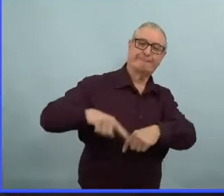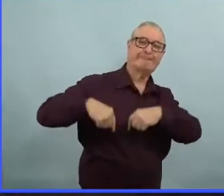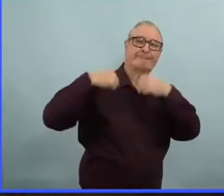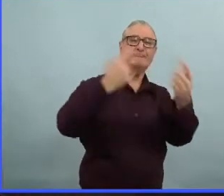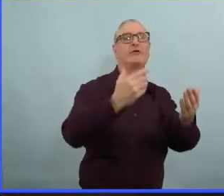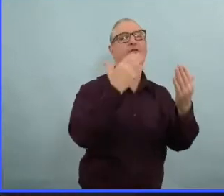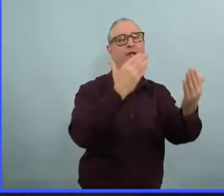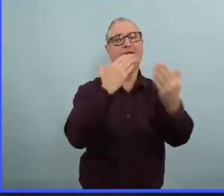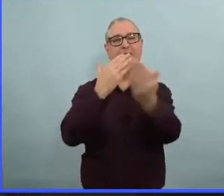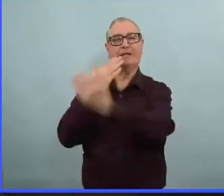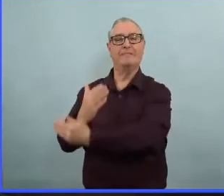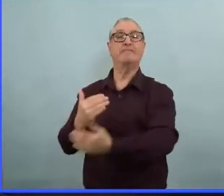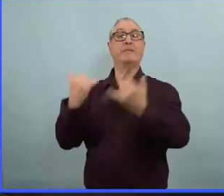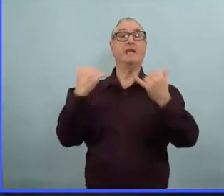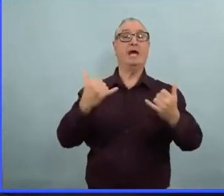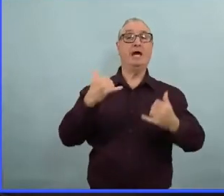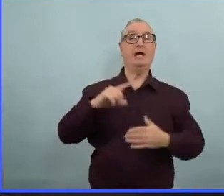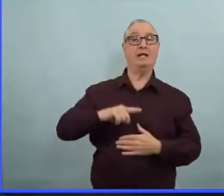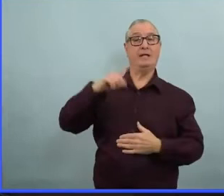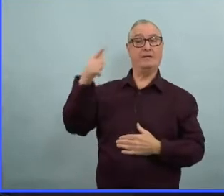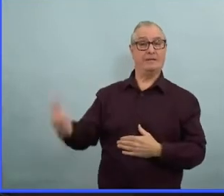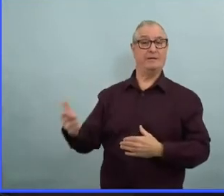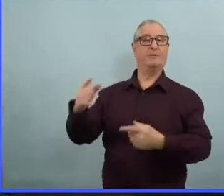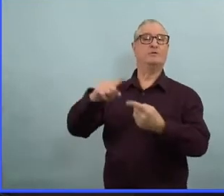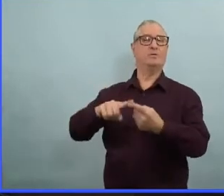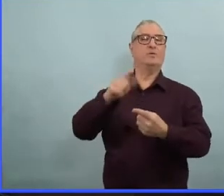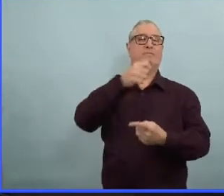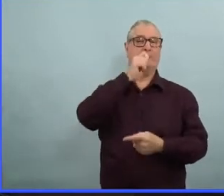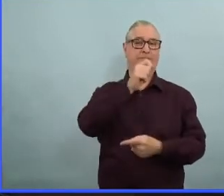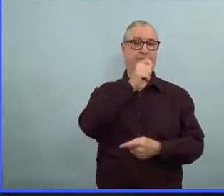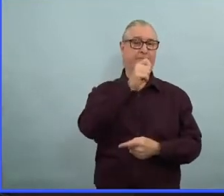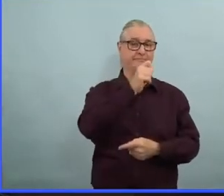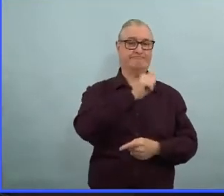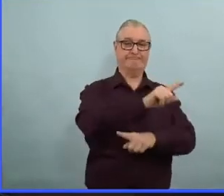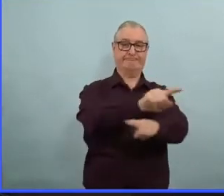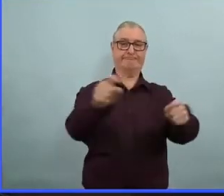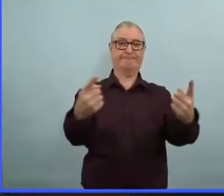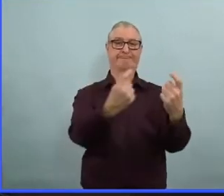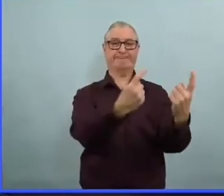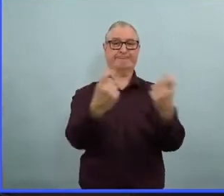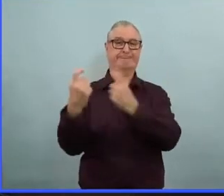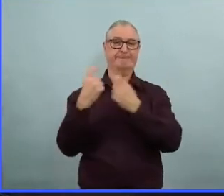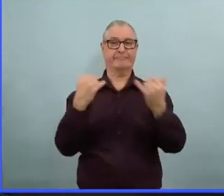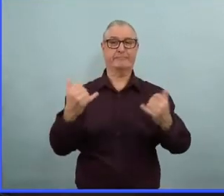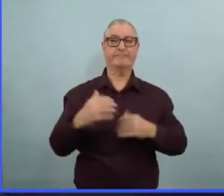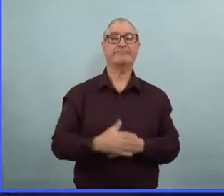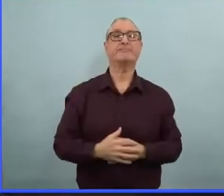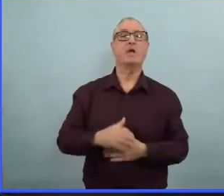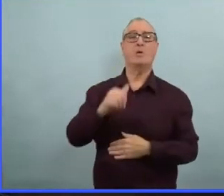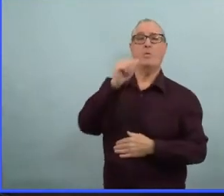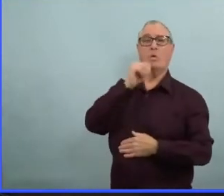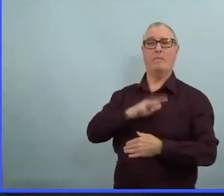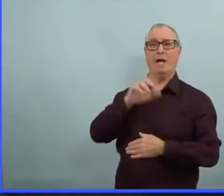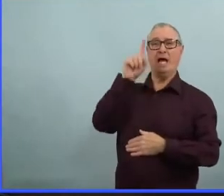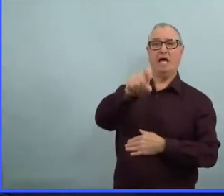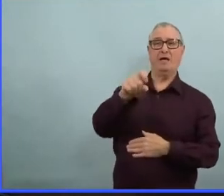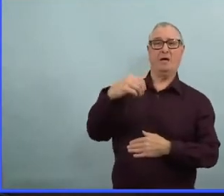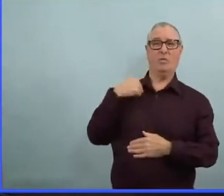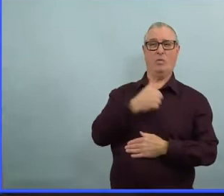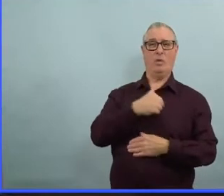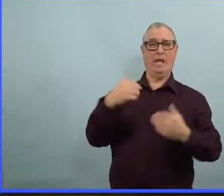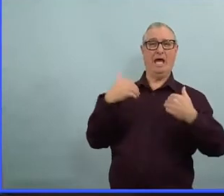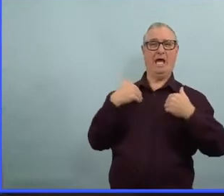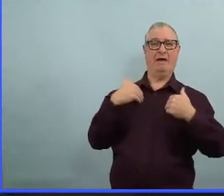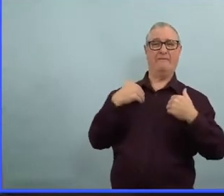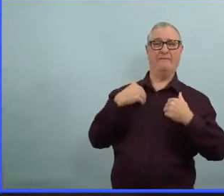Alors, nous avons le taux de décès le deuxième le plus élevé au pays. Nous avons eu 7 décès aujourd'hui et 7 décès hier. Comment est-ce que vous réconciliez ça